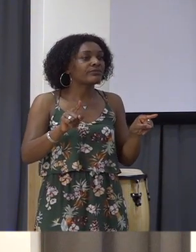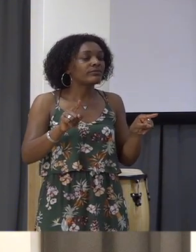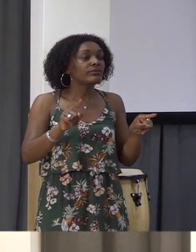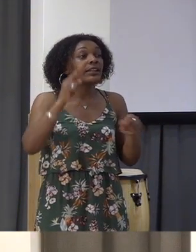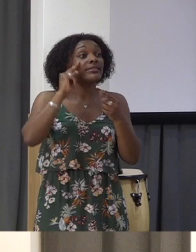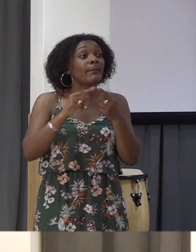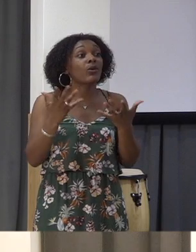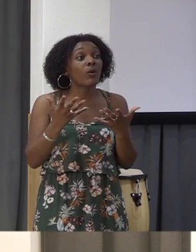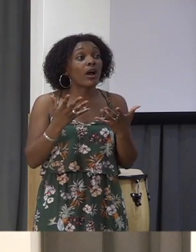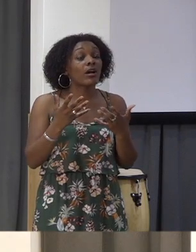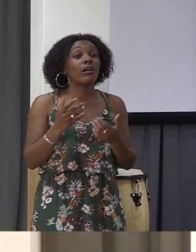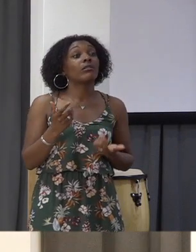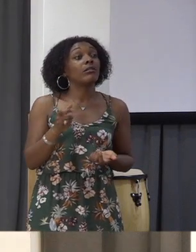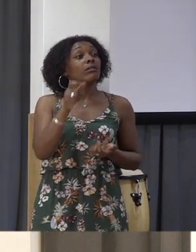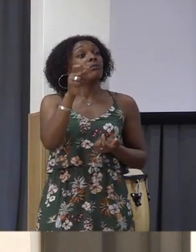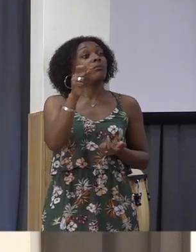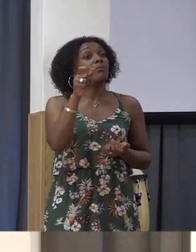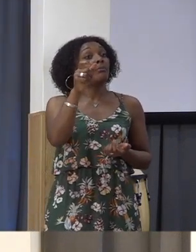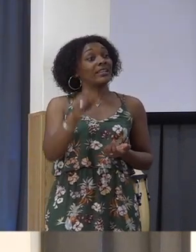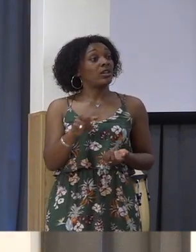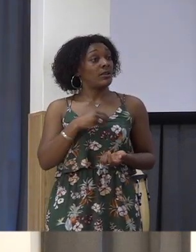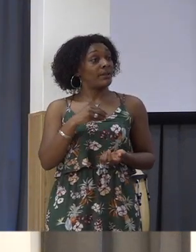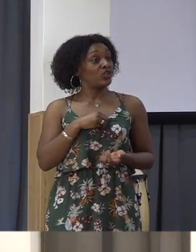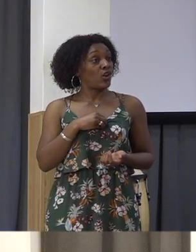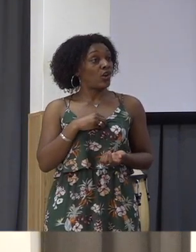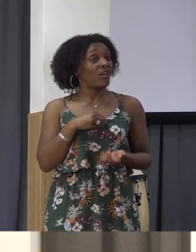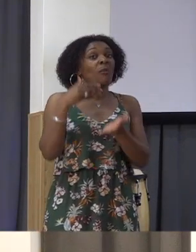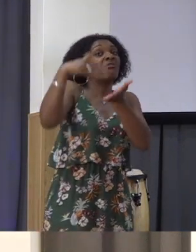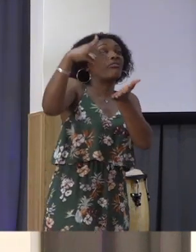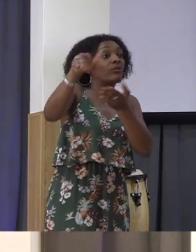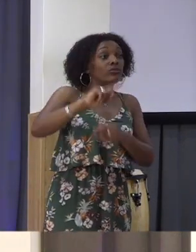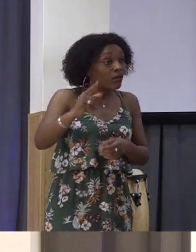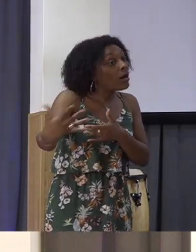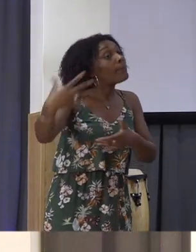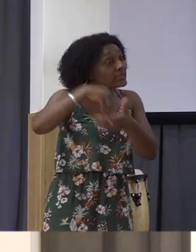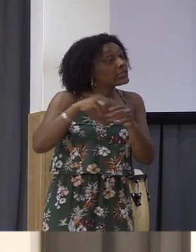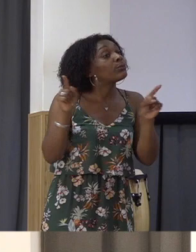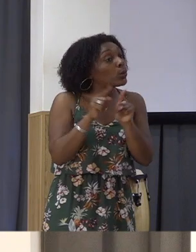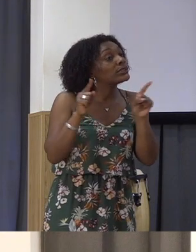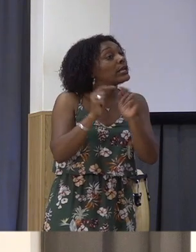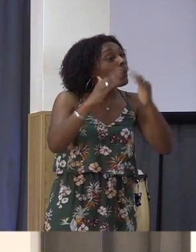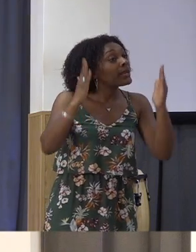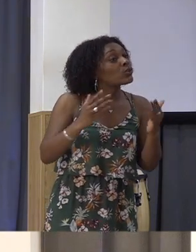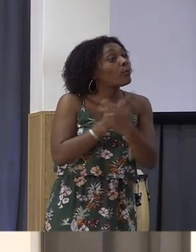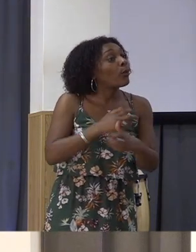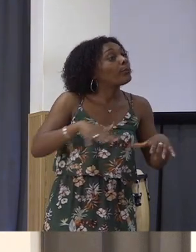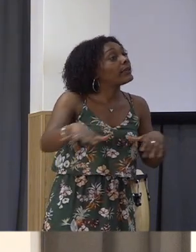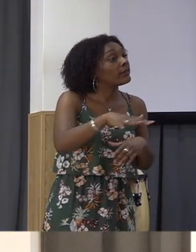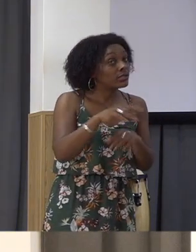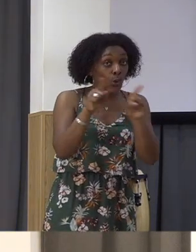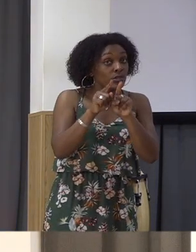Celui, soi-disant pécheur, il fait partie de la maison, il fait partie de la bergerie. C'est aussi